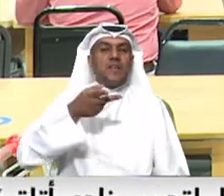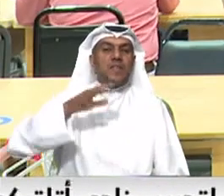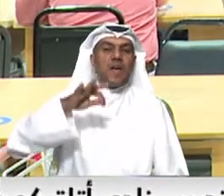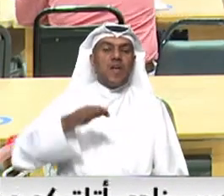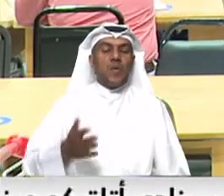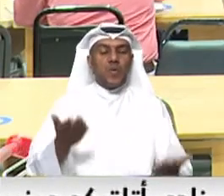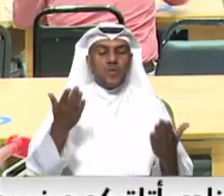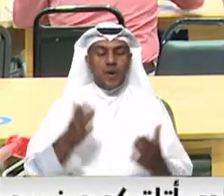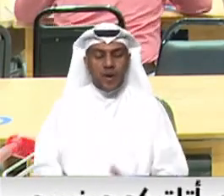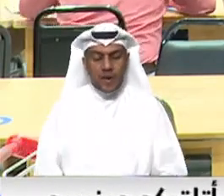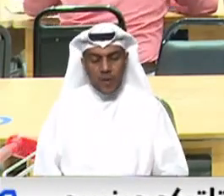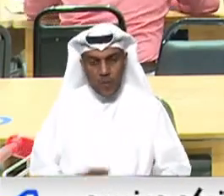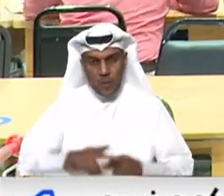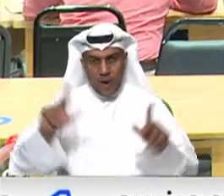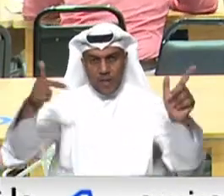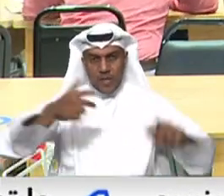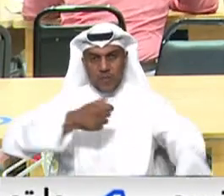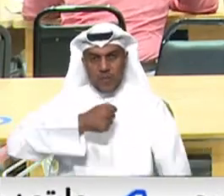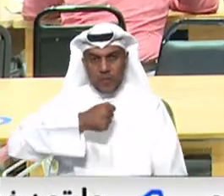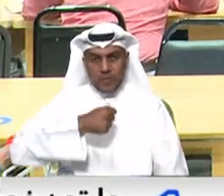فهد الترقيه التلفزيون دوله الكويت